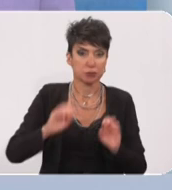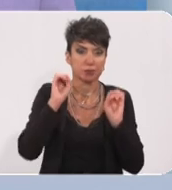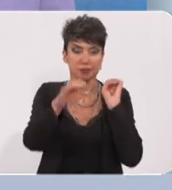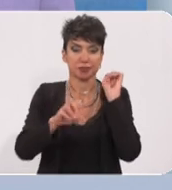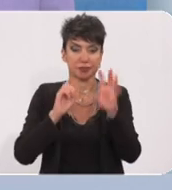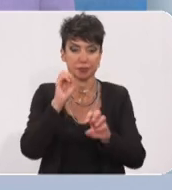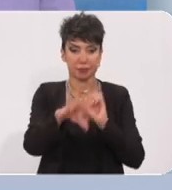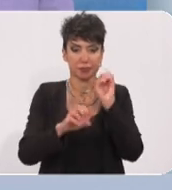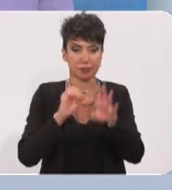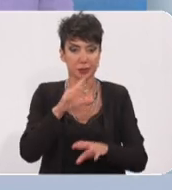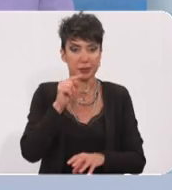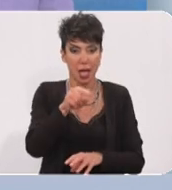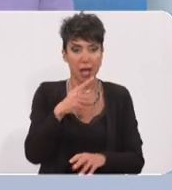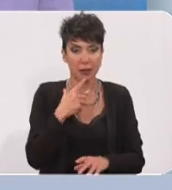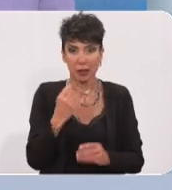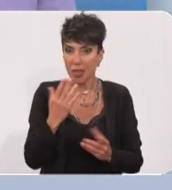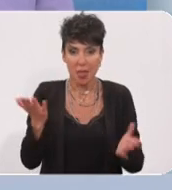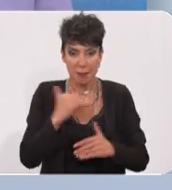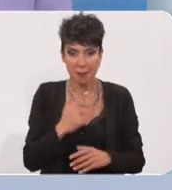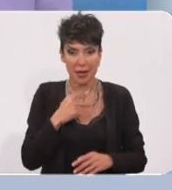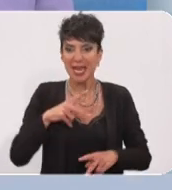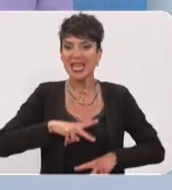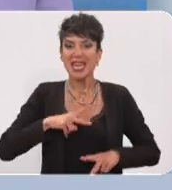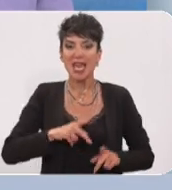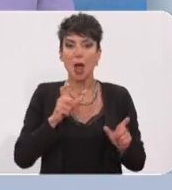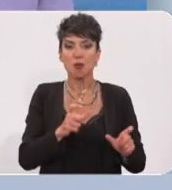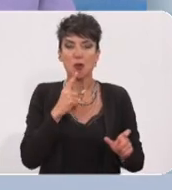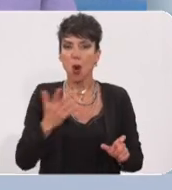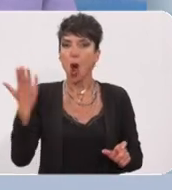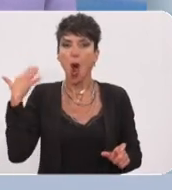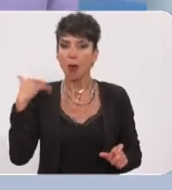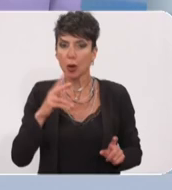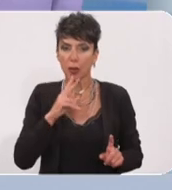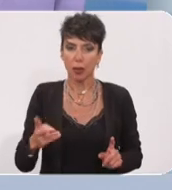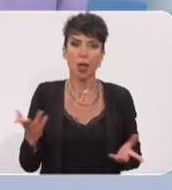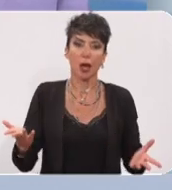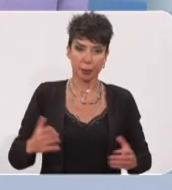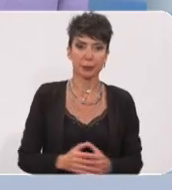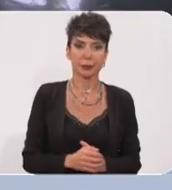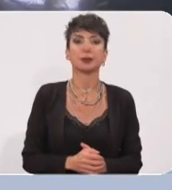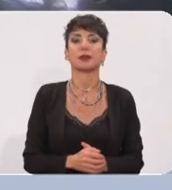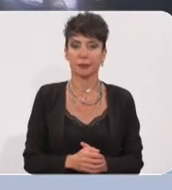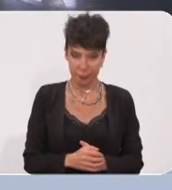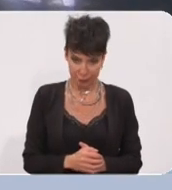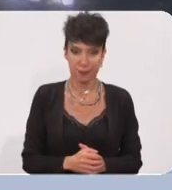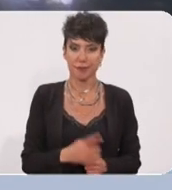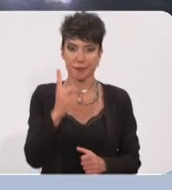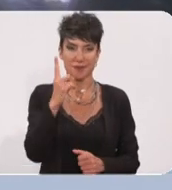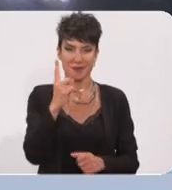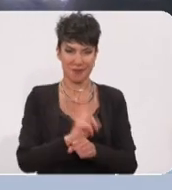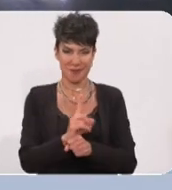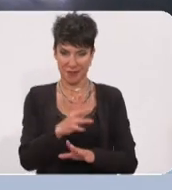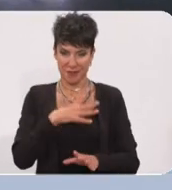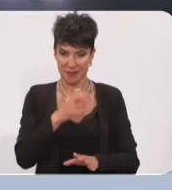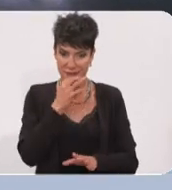Άμυνας δίπλα σας δεν νομίζω ότι αδειάζει τα νησιά. Ο Υπουργός ο προηγούμενος θα απαντήσει, ενώ την ίδια ώρα, την ίδια